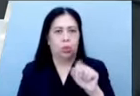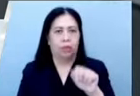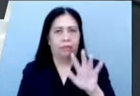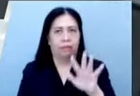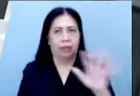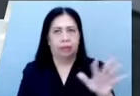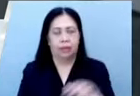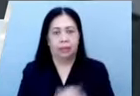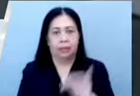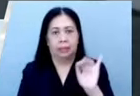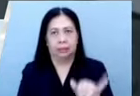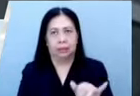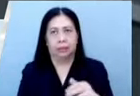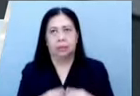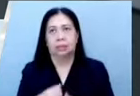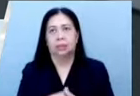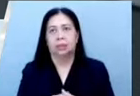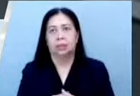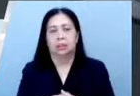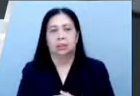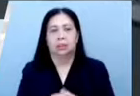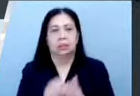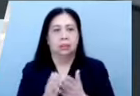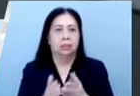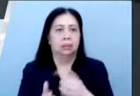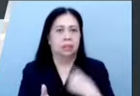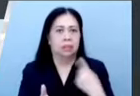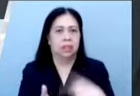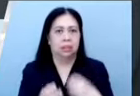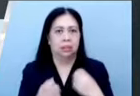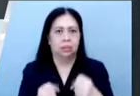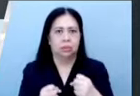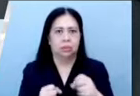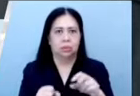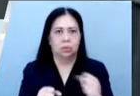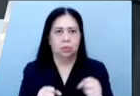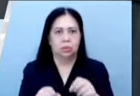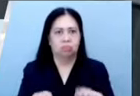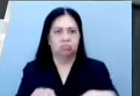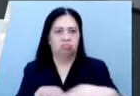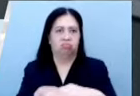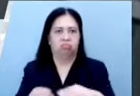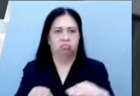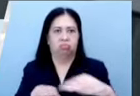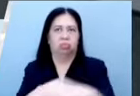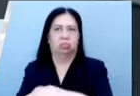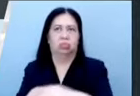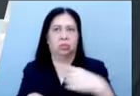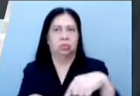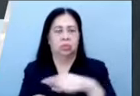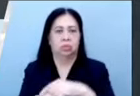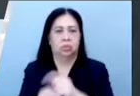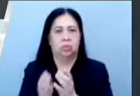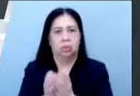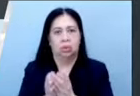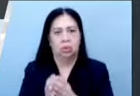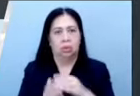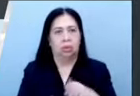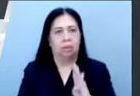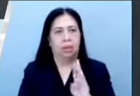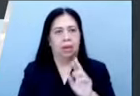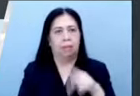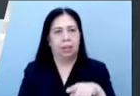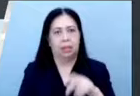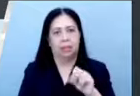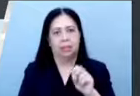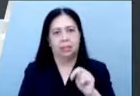ng barko ng China. Ito yung maliliksi, kaya ito yung pinapangharang nila doon sa ating mga barko, itong BRP Sindangan, para hindi